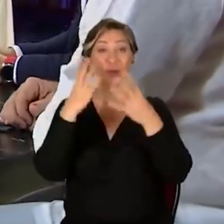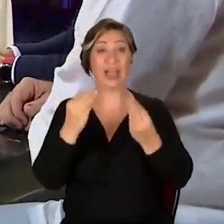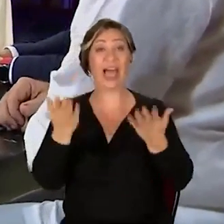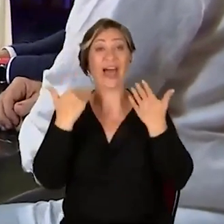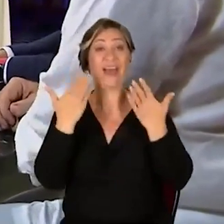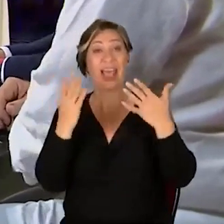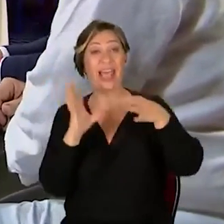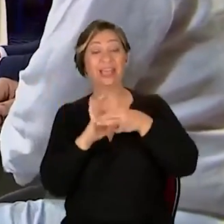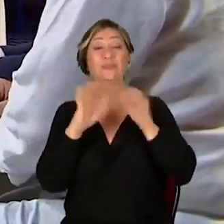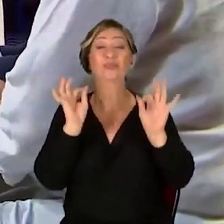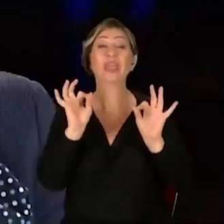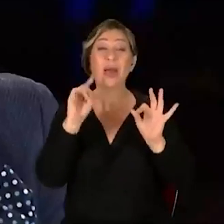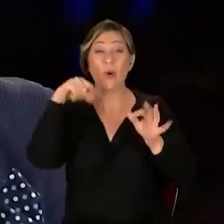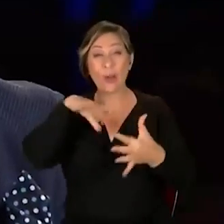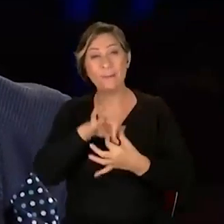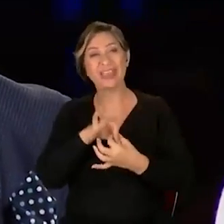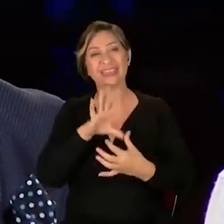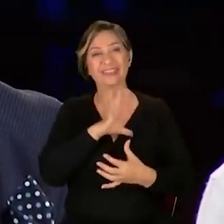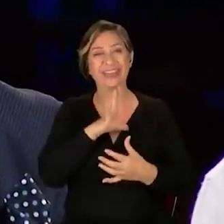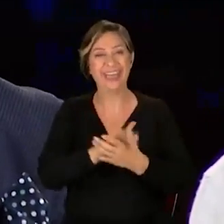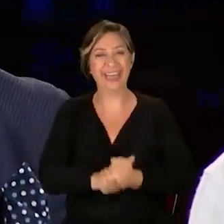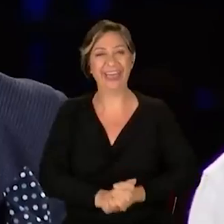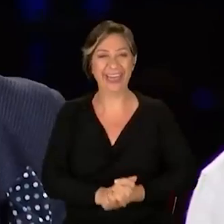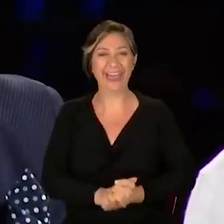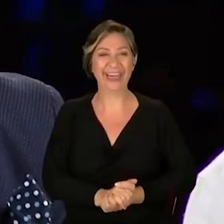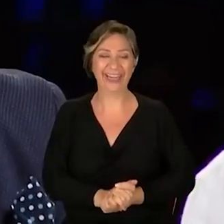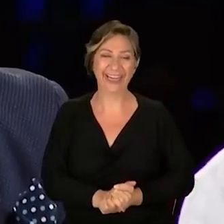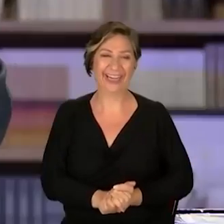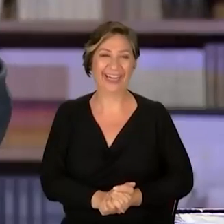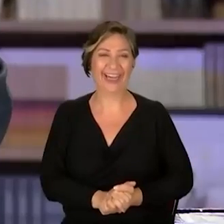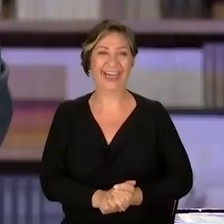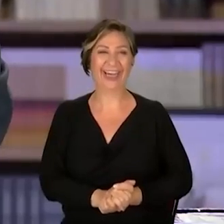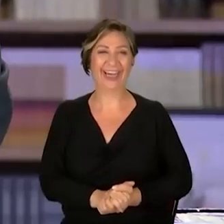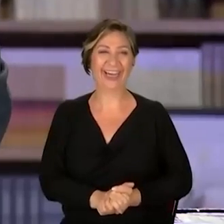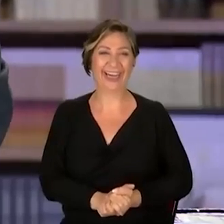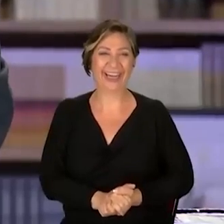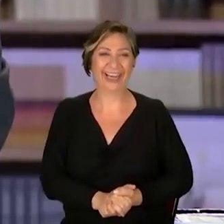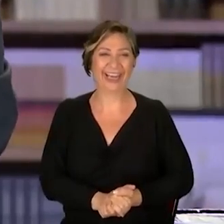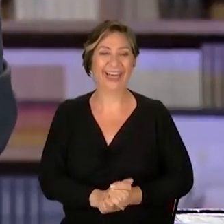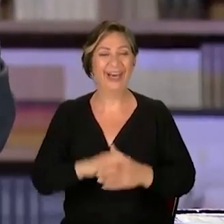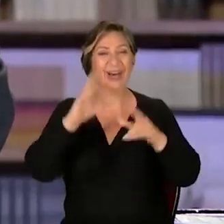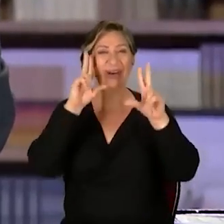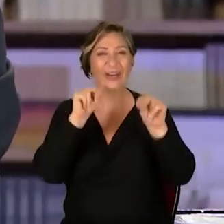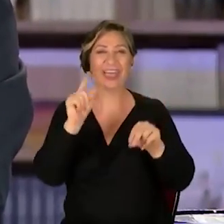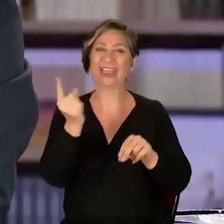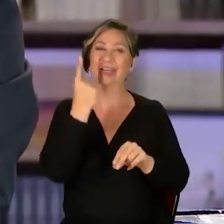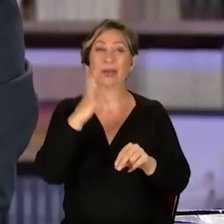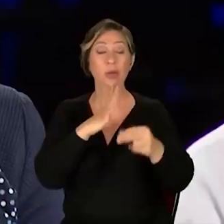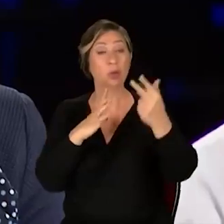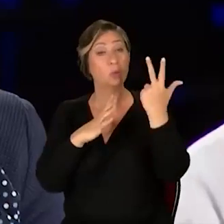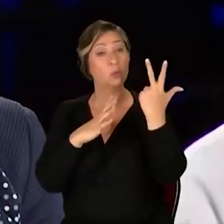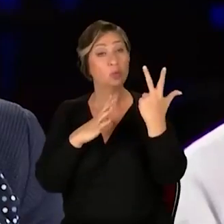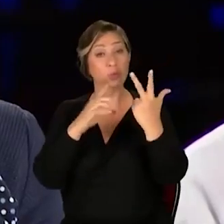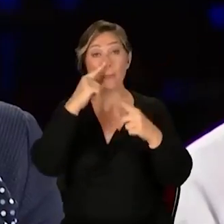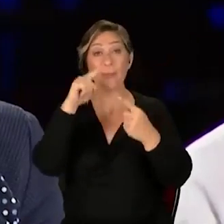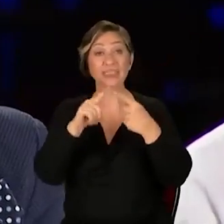havalanmayla alakalı olduğu için illaki oraya gidiyor. Evet. Göğüs hastalıkları ilgili. Uykunun enteresanı bir de şurada. Uyku 3 tane